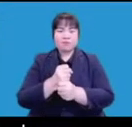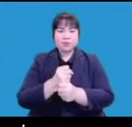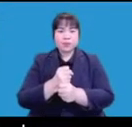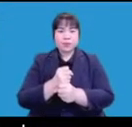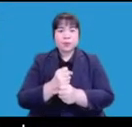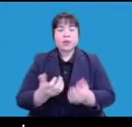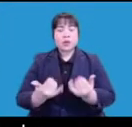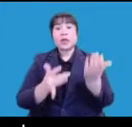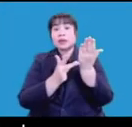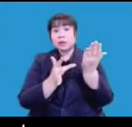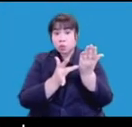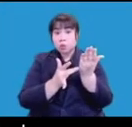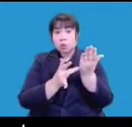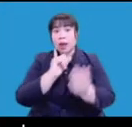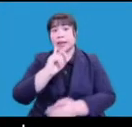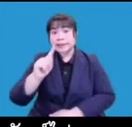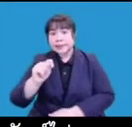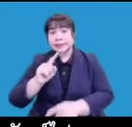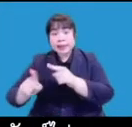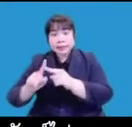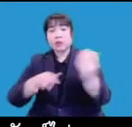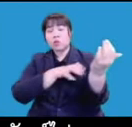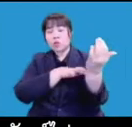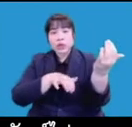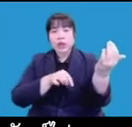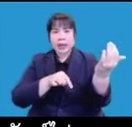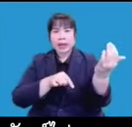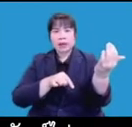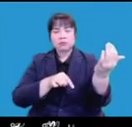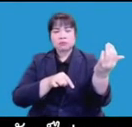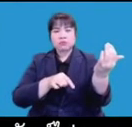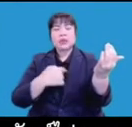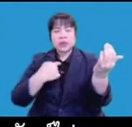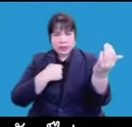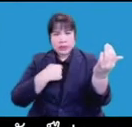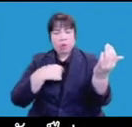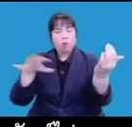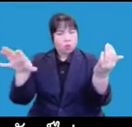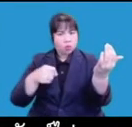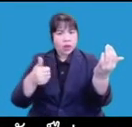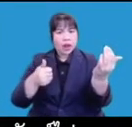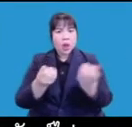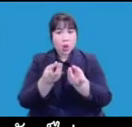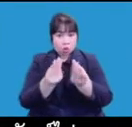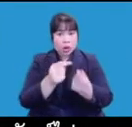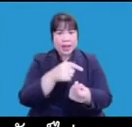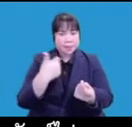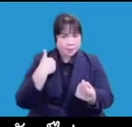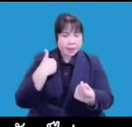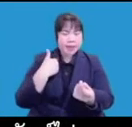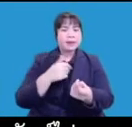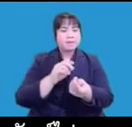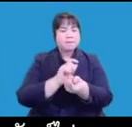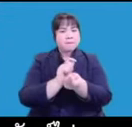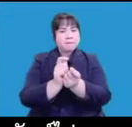คโนโลยีสารสนเทศเนี่ยหรือว่าไม่ว่าจะเราเรียกคอมพิวเตอร์อะไรก็ตามเนี่ยมันมาถึงจุดที่ว่าเราสามารถที่จะเอาตัวเลขเหล่านี้มาแปลงเป็นโซ